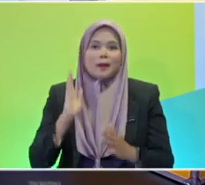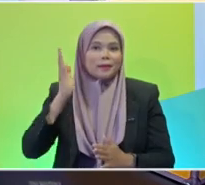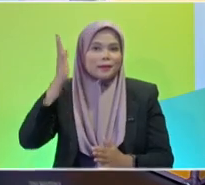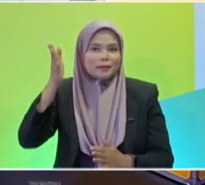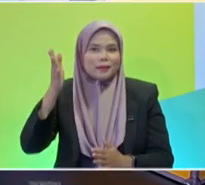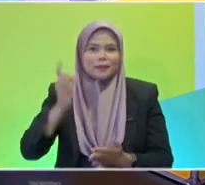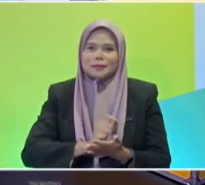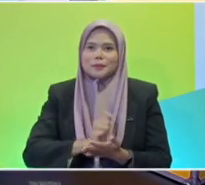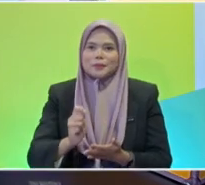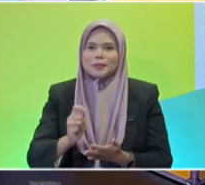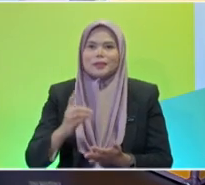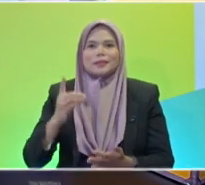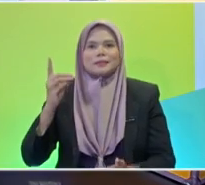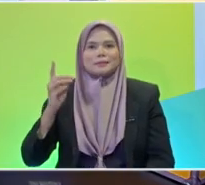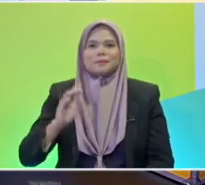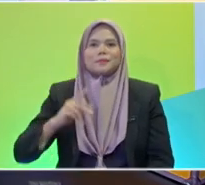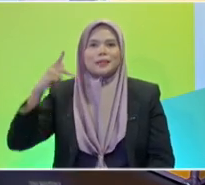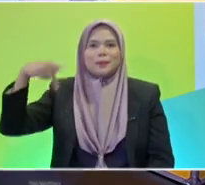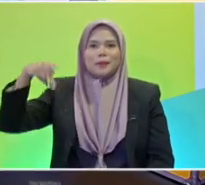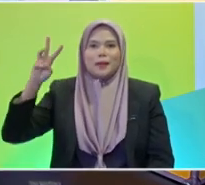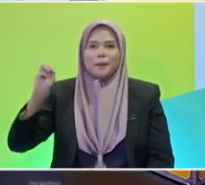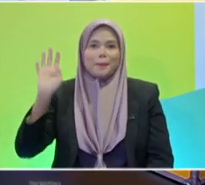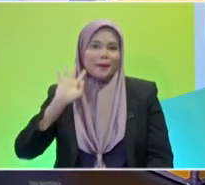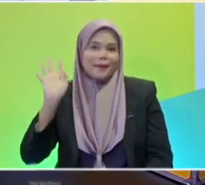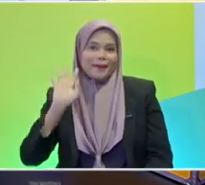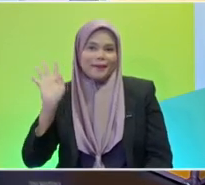diri TVN Assalamualaikum bye